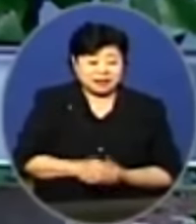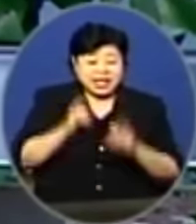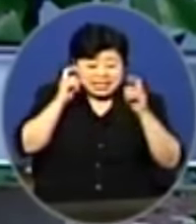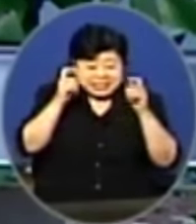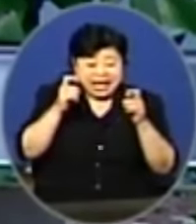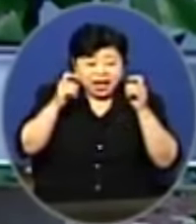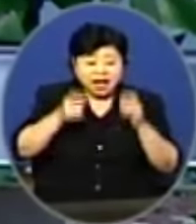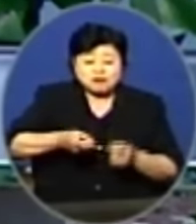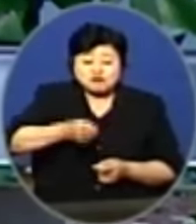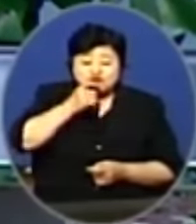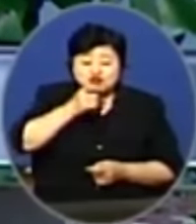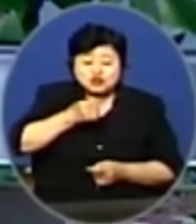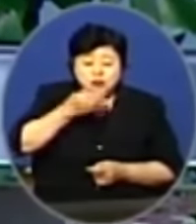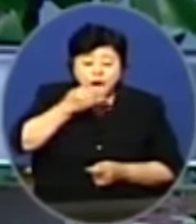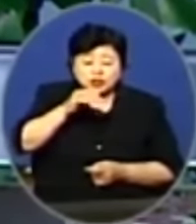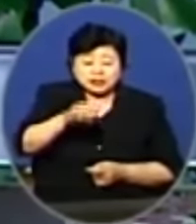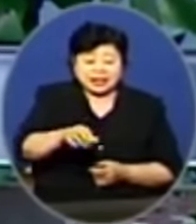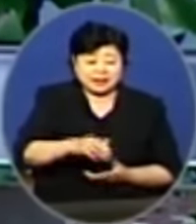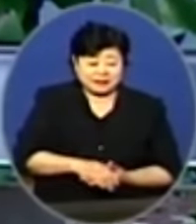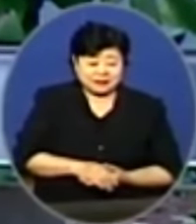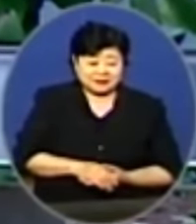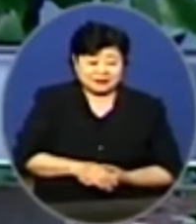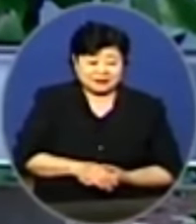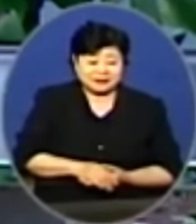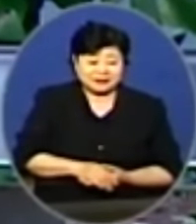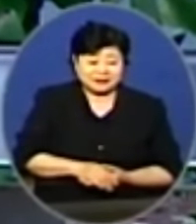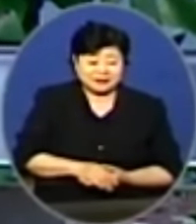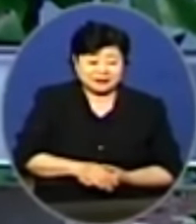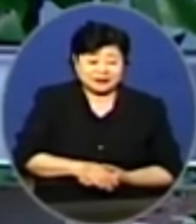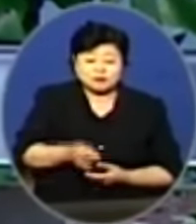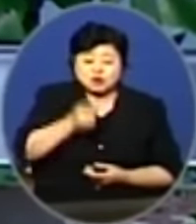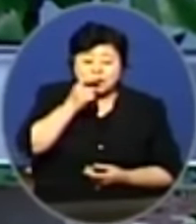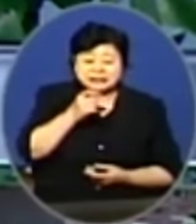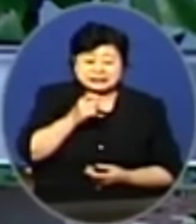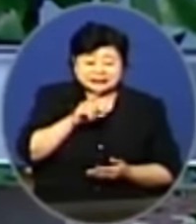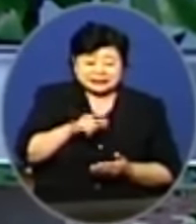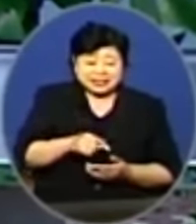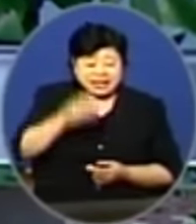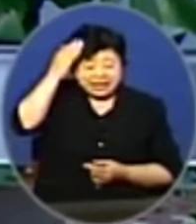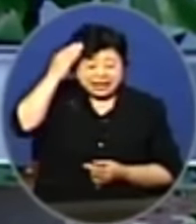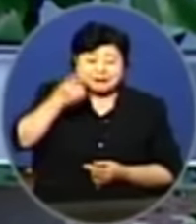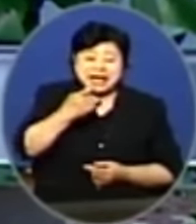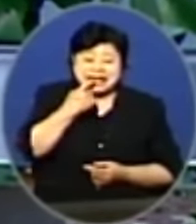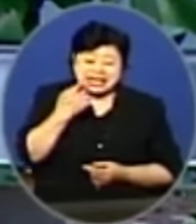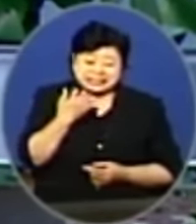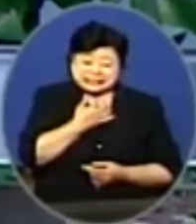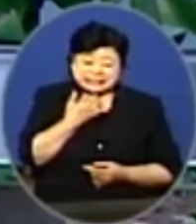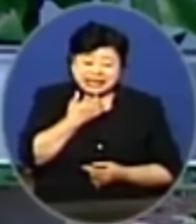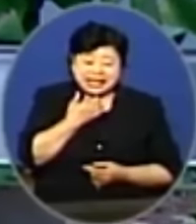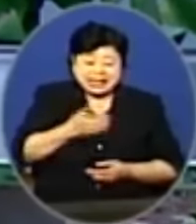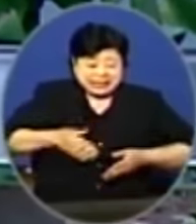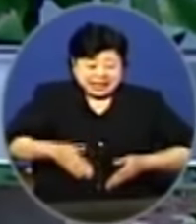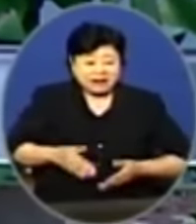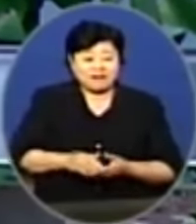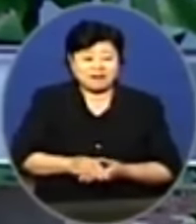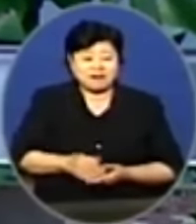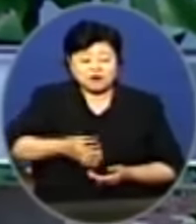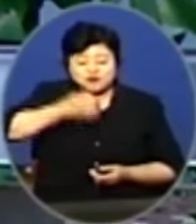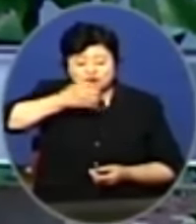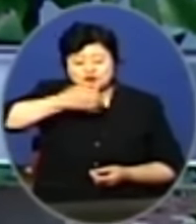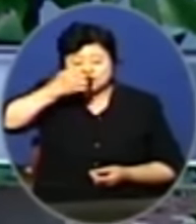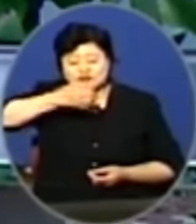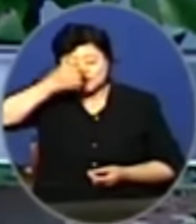양들이 물구유 앞에 나와서 물을 마실 때 얼룩덜룩이 새끼를 낳을 것을